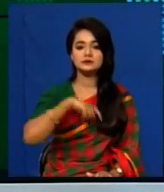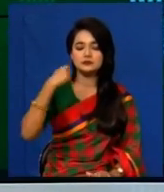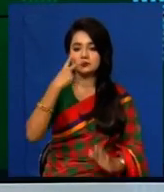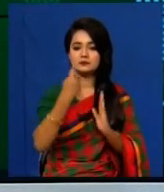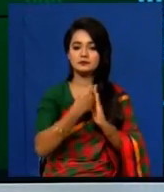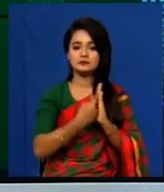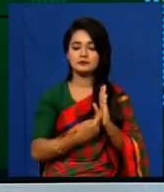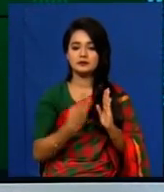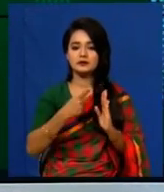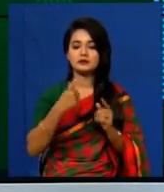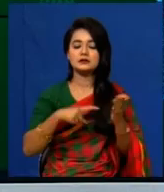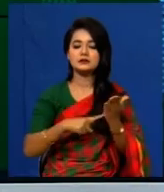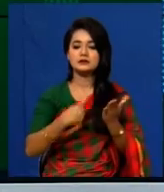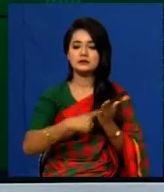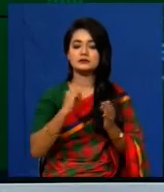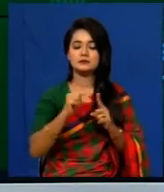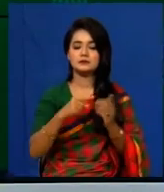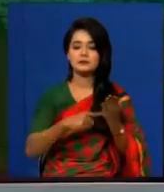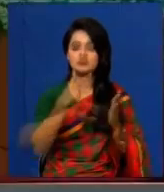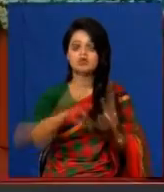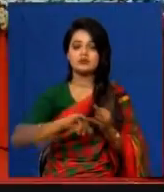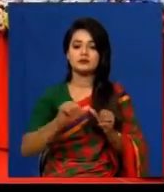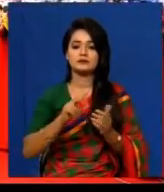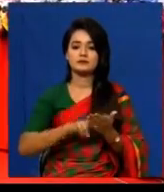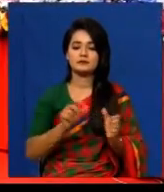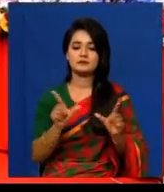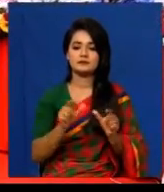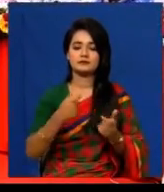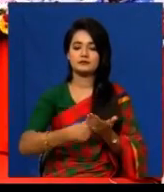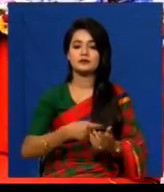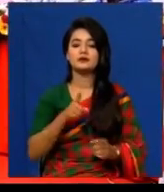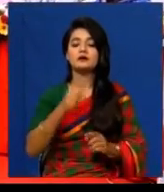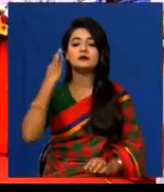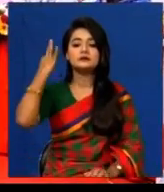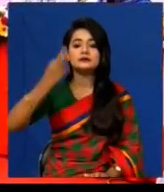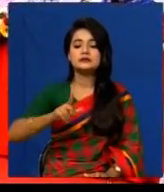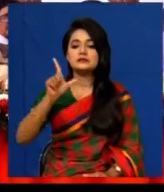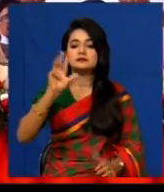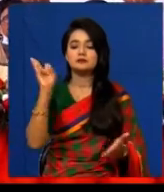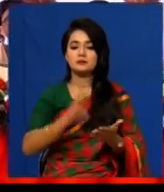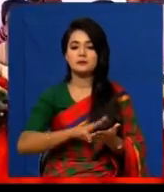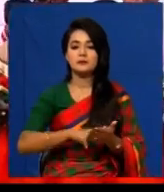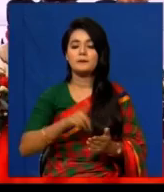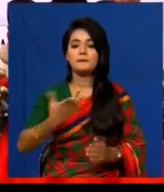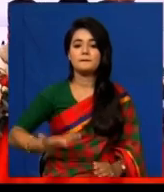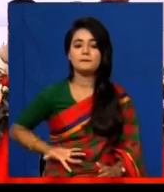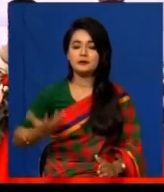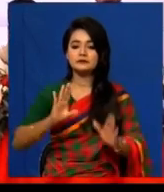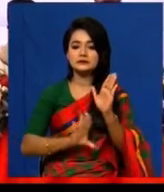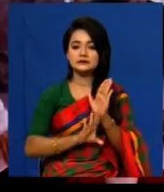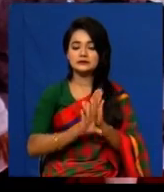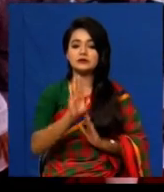পাঠানো তথ্যচিত্রে তৃপ্তি তেওয়ারির ডেস্ক রিপোর্ট। ঐতিহাসিক 7ই মার্চ ও বাংলাদেশ উন্নয়নশীল দেশে